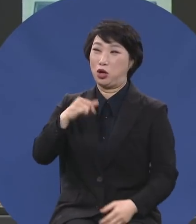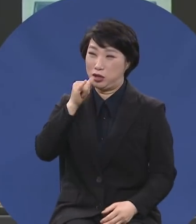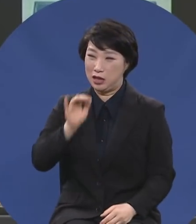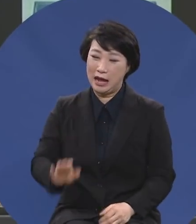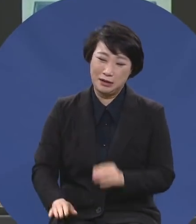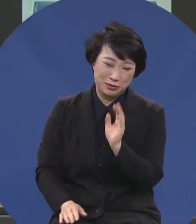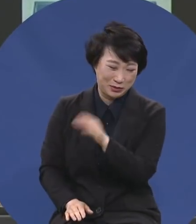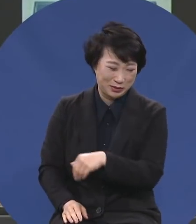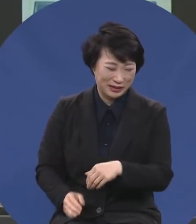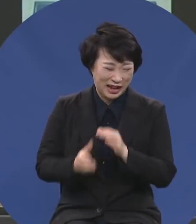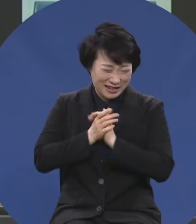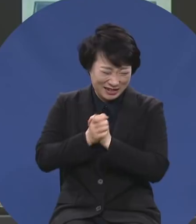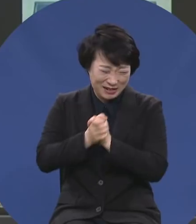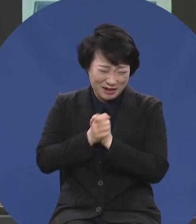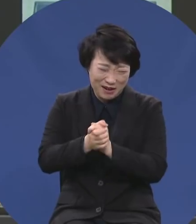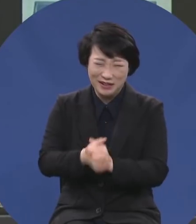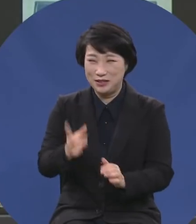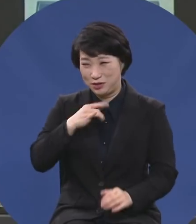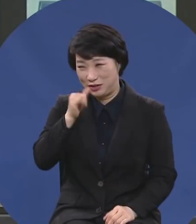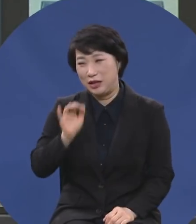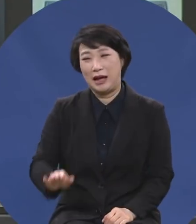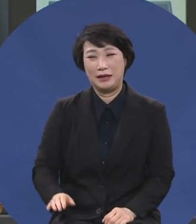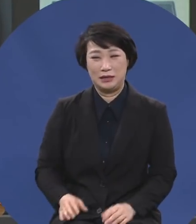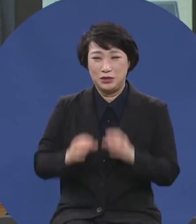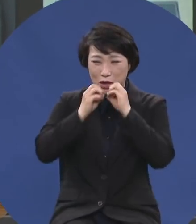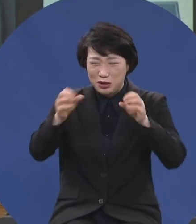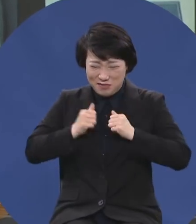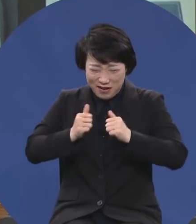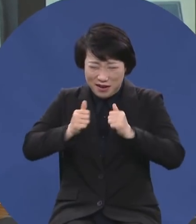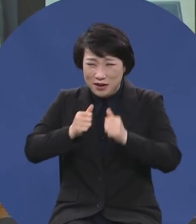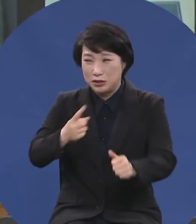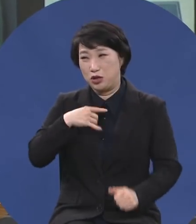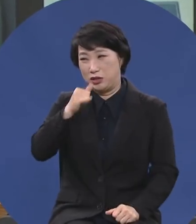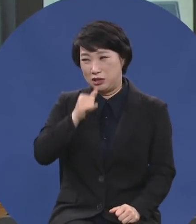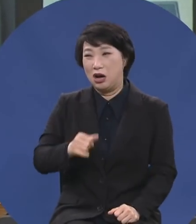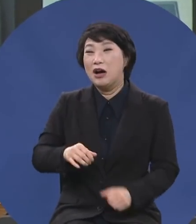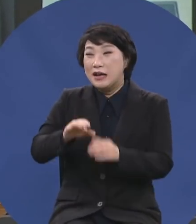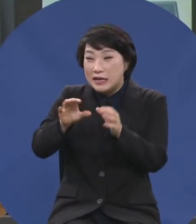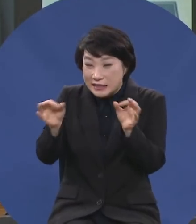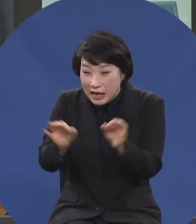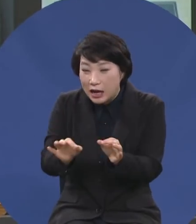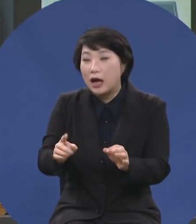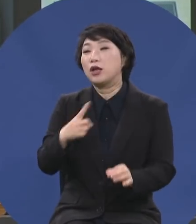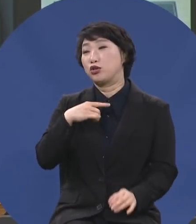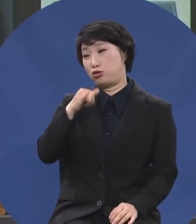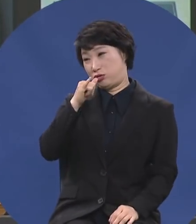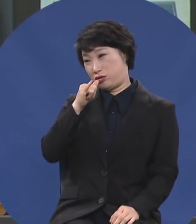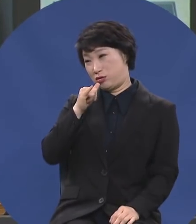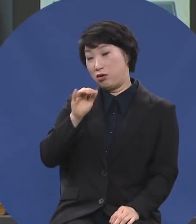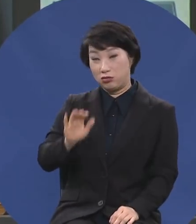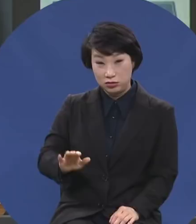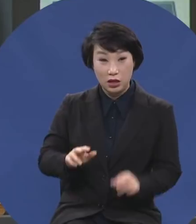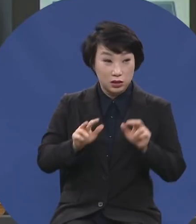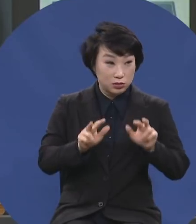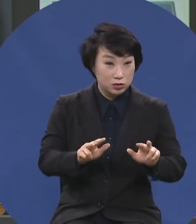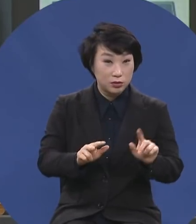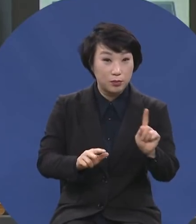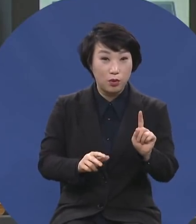열심히 기도해봤지. 나도 열심히 전도해봤지. 한때는 그런 때가 있어. 근데